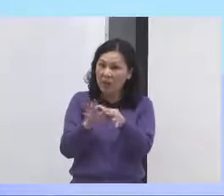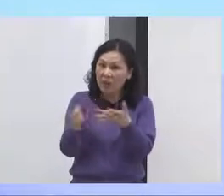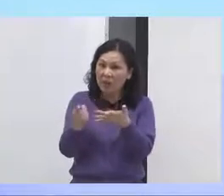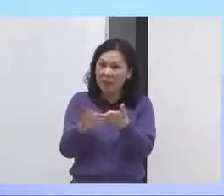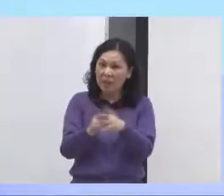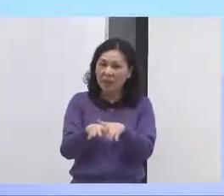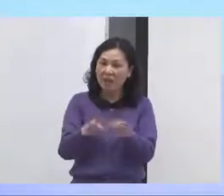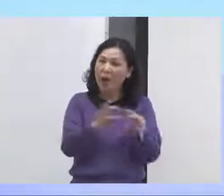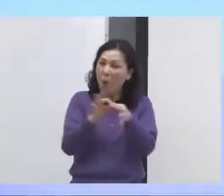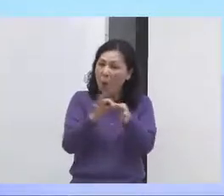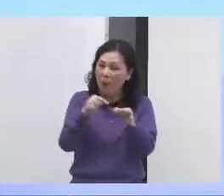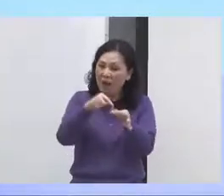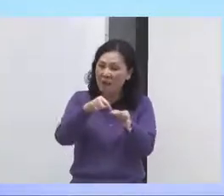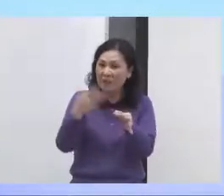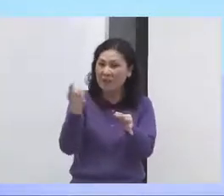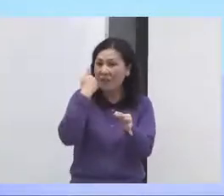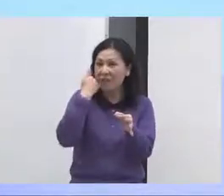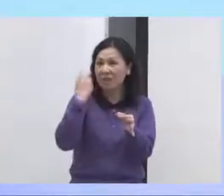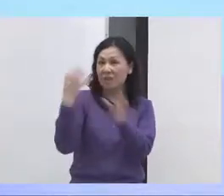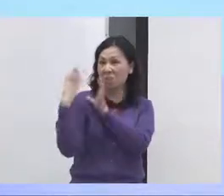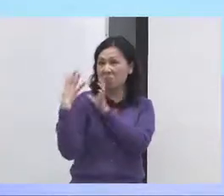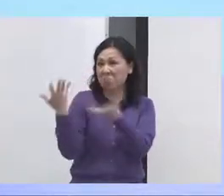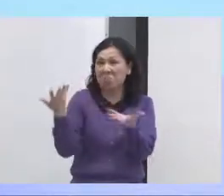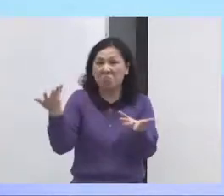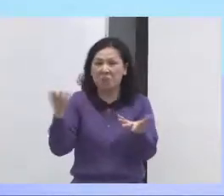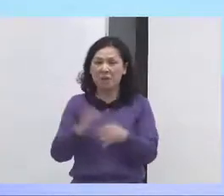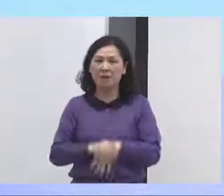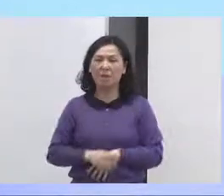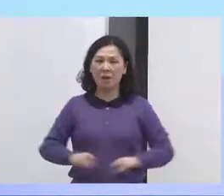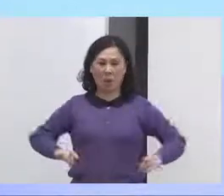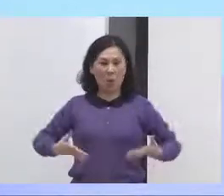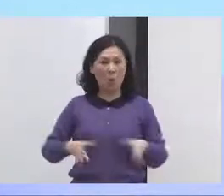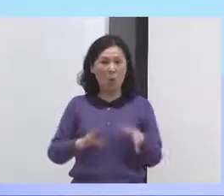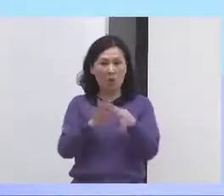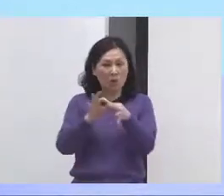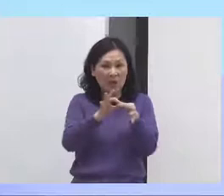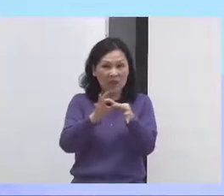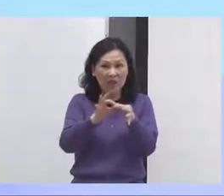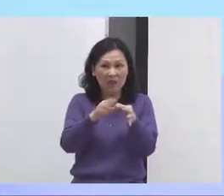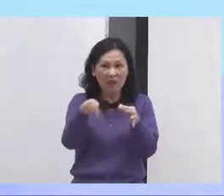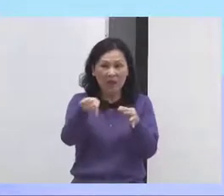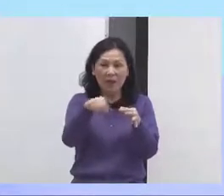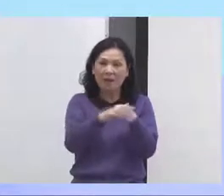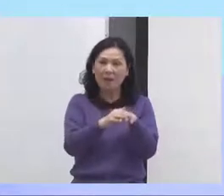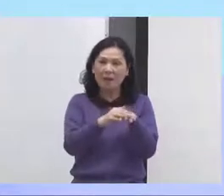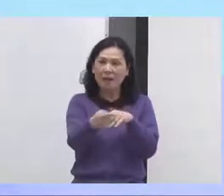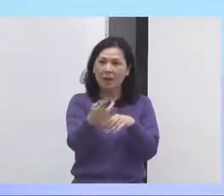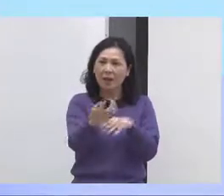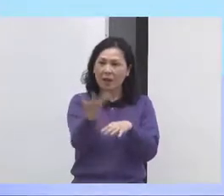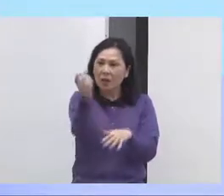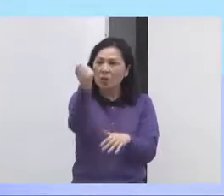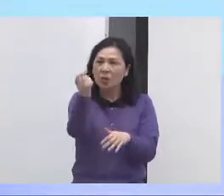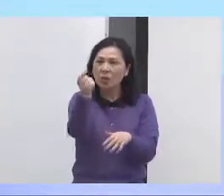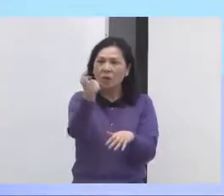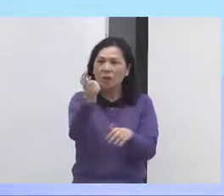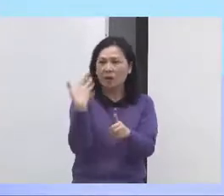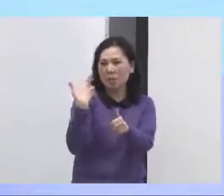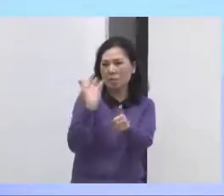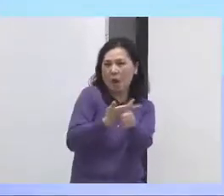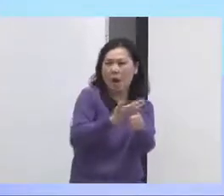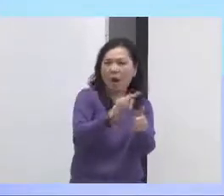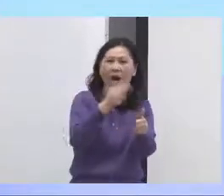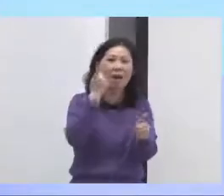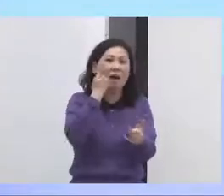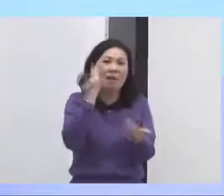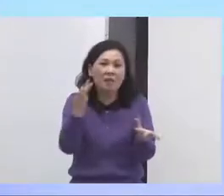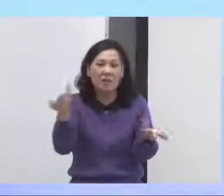谁， 对， 好，这种时候那个资源可能国际连接 connection 要给谁，不是排他的。可是当今天有一个国际黑客会